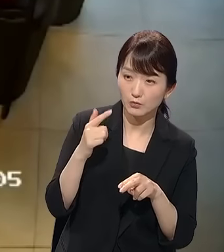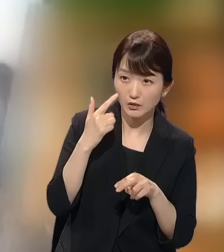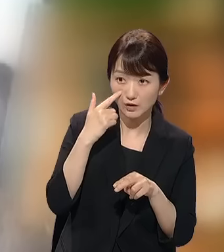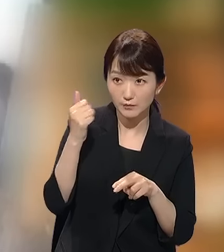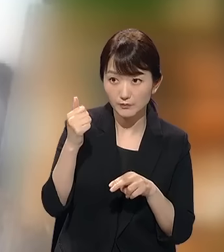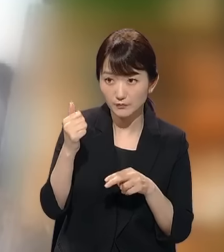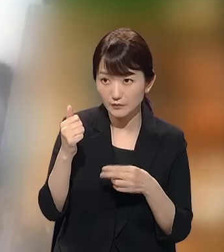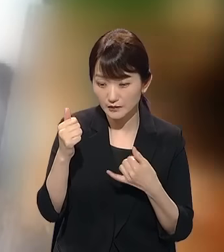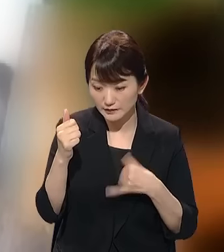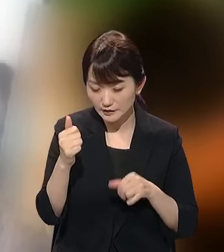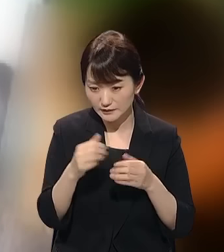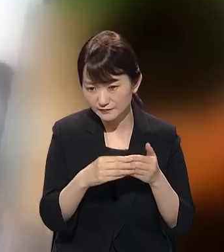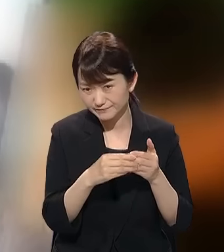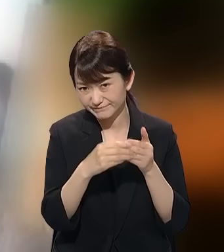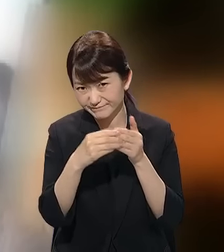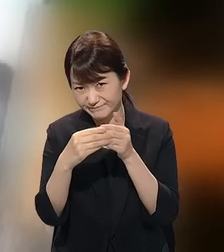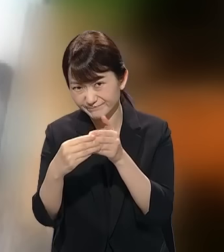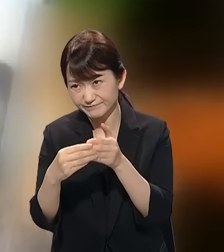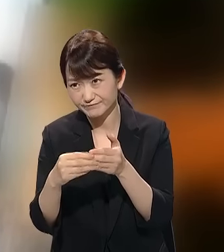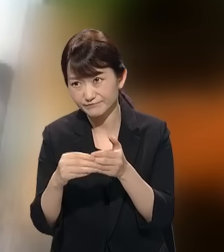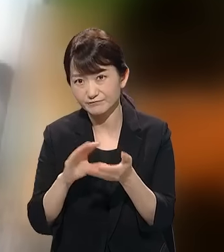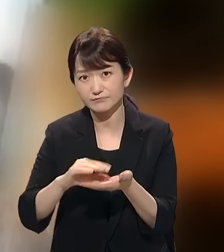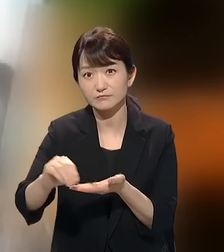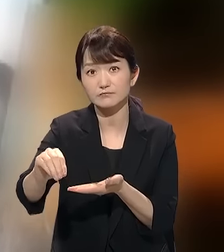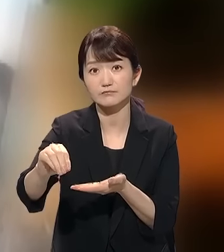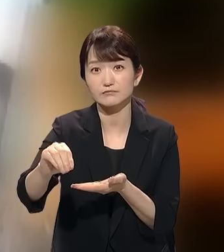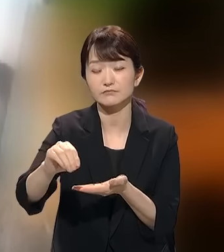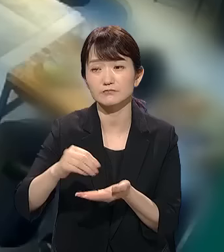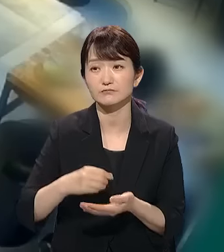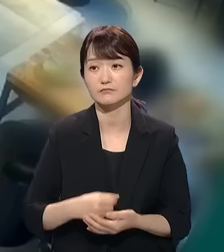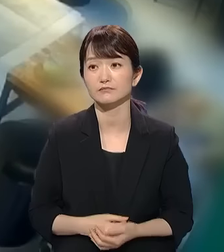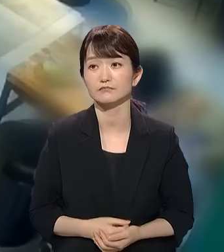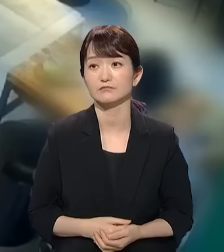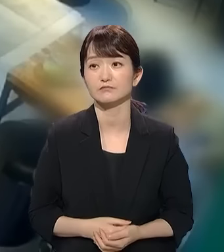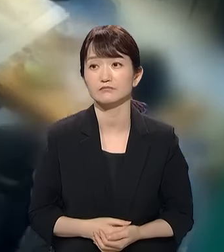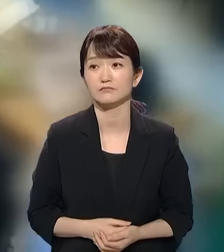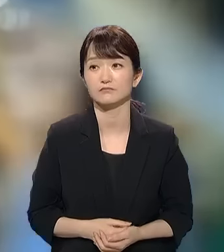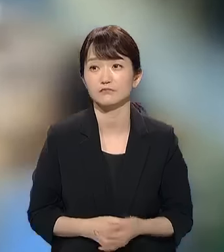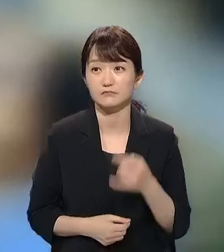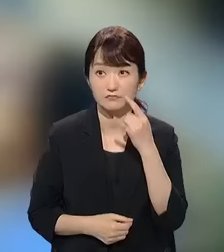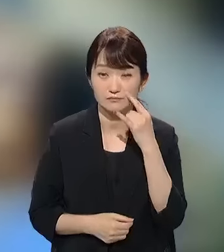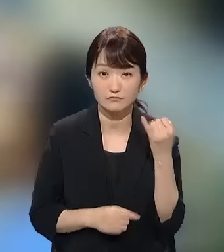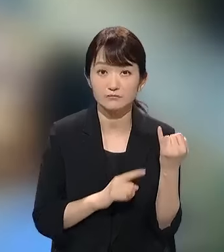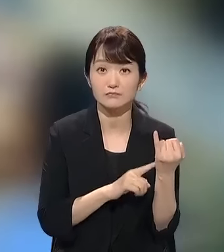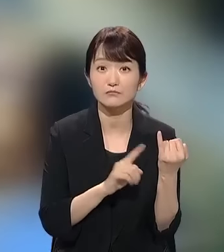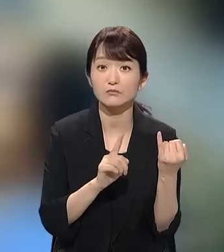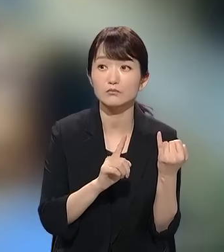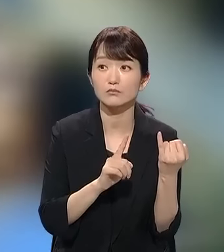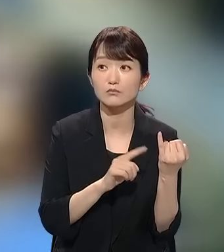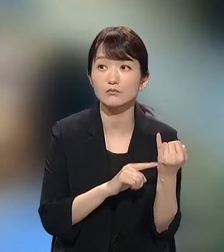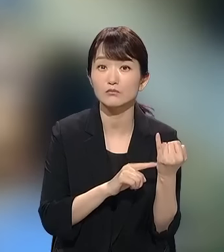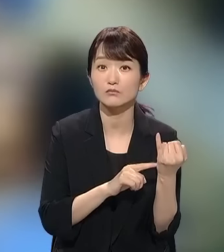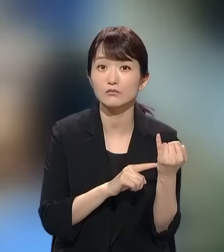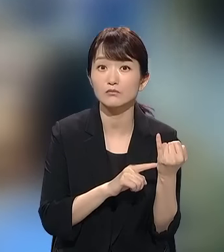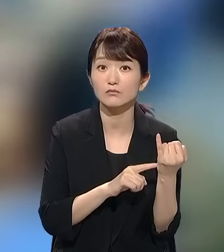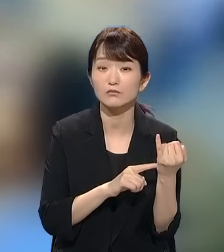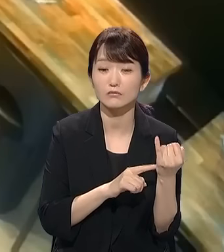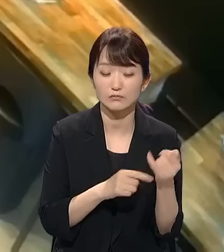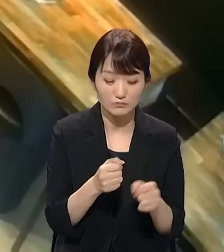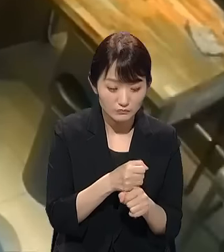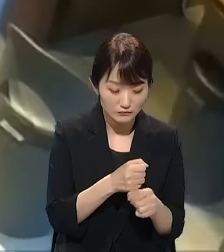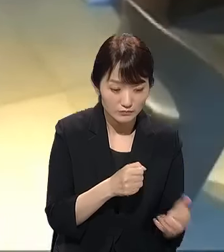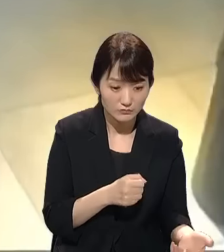아빠는 아이들 데리고 어 나갔어요 지금 밖으로 자 엄마는요 뭐 하시려고 어 짐 챙겨